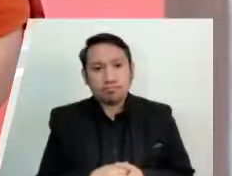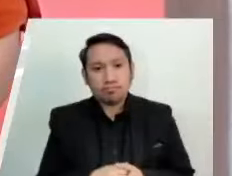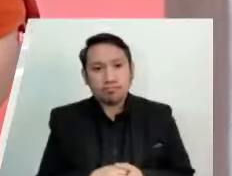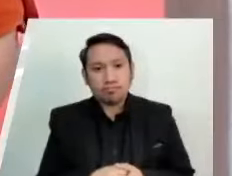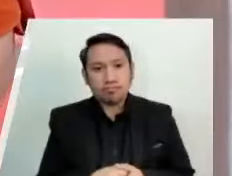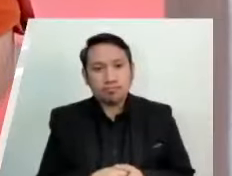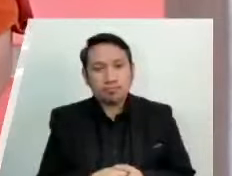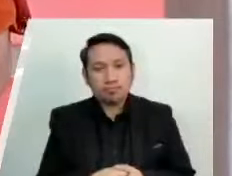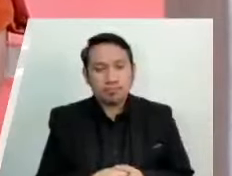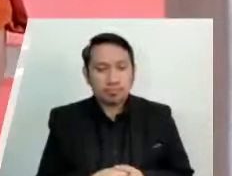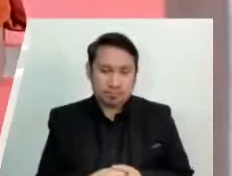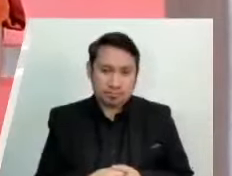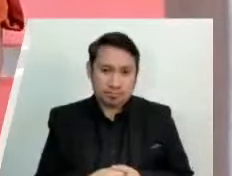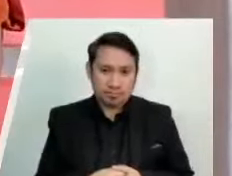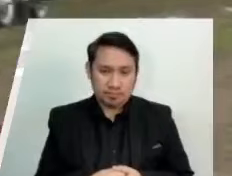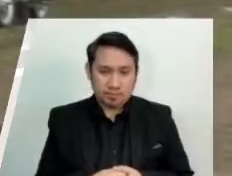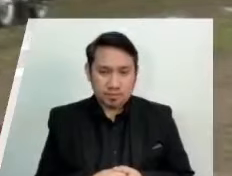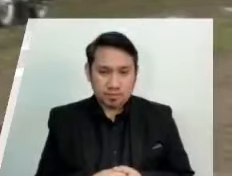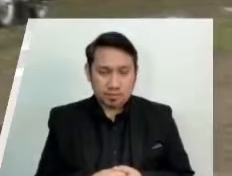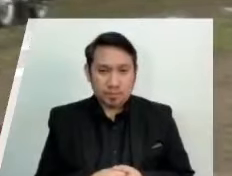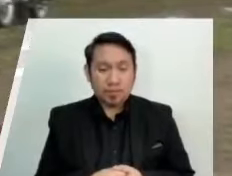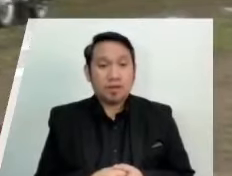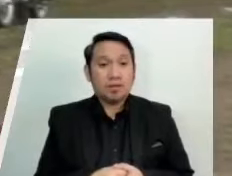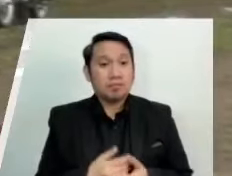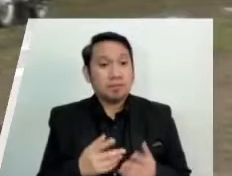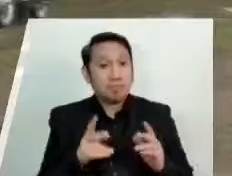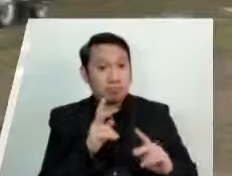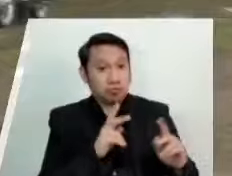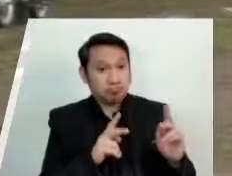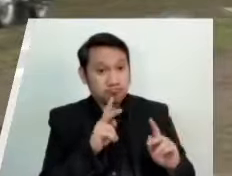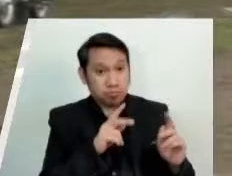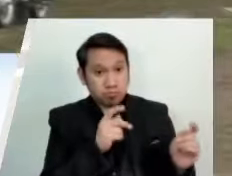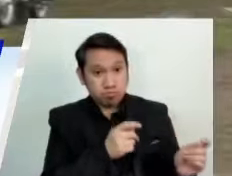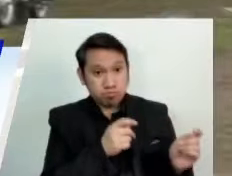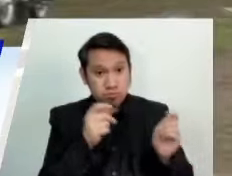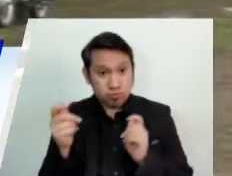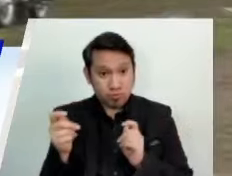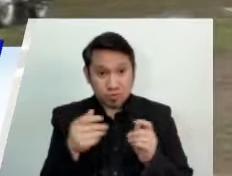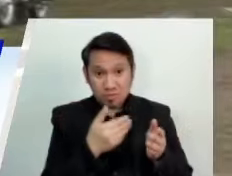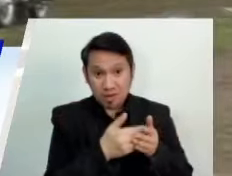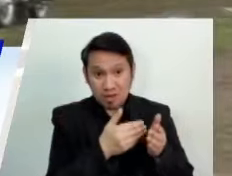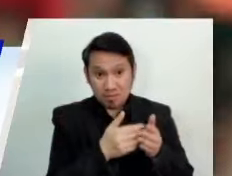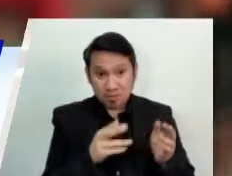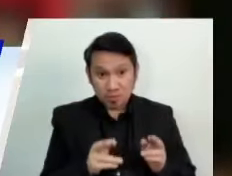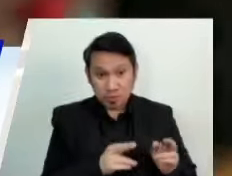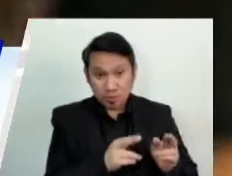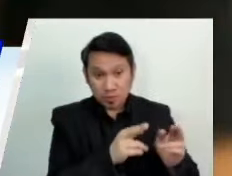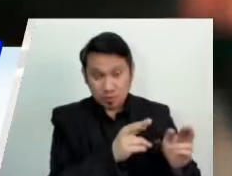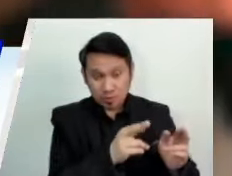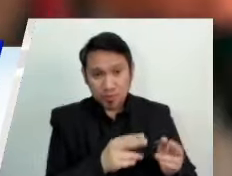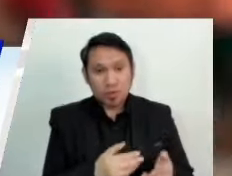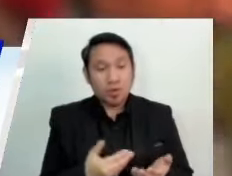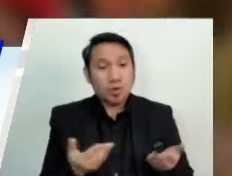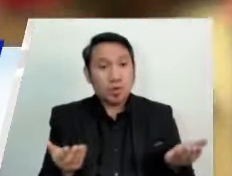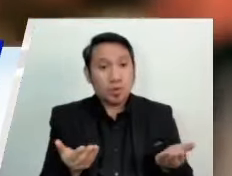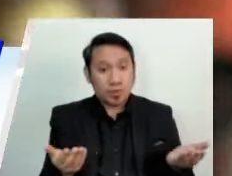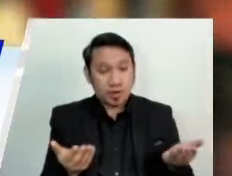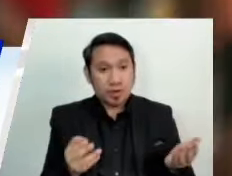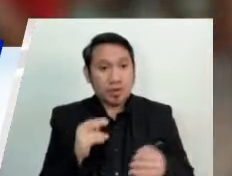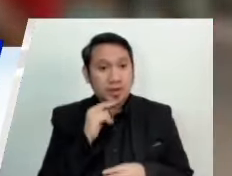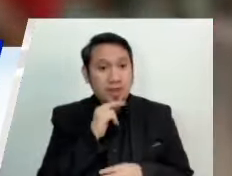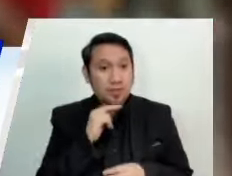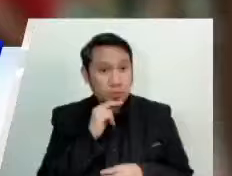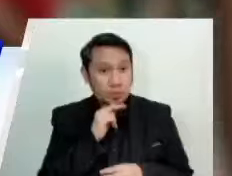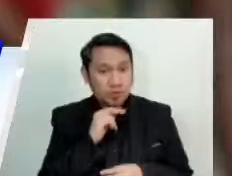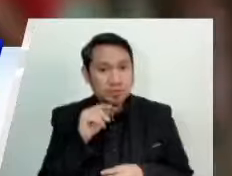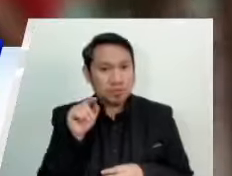Napilitan namang lumikas ang mga nakatira malapit sa ilog sa barangay Biak na Bato sa La Castellana, Negros Occidental. Bukod kasi sa